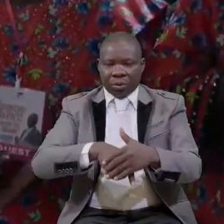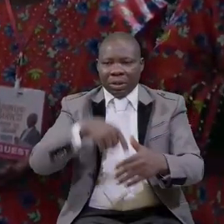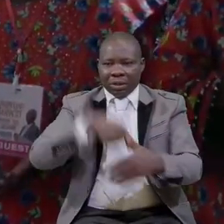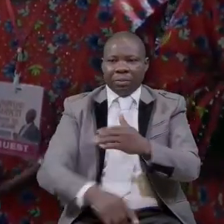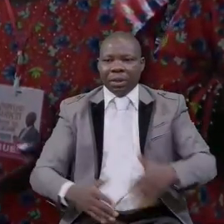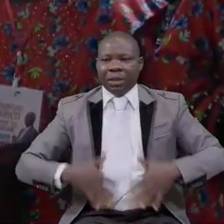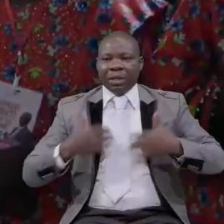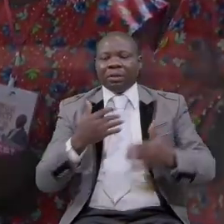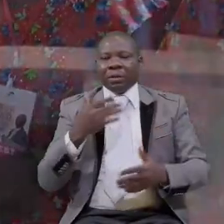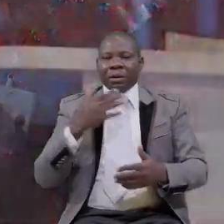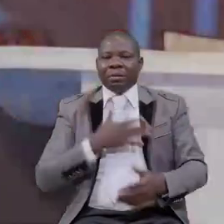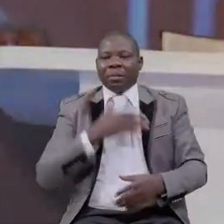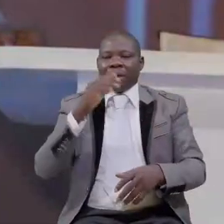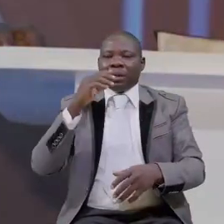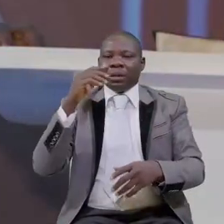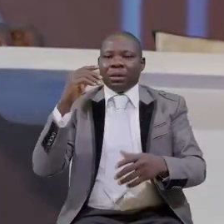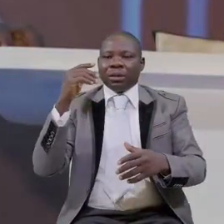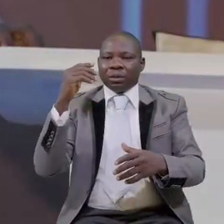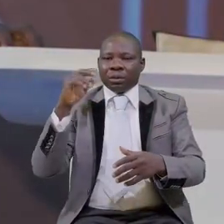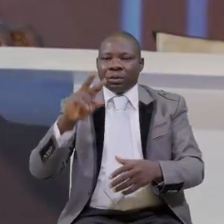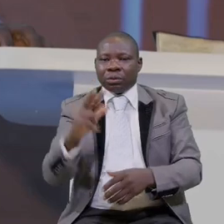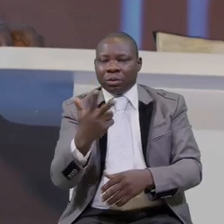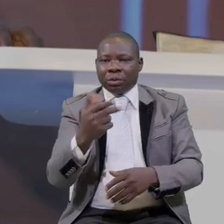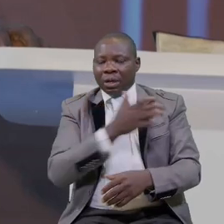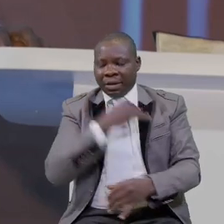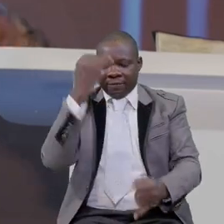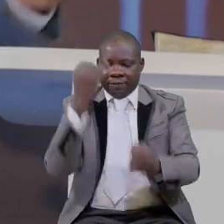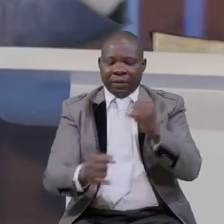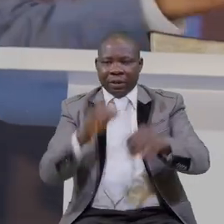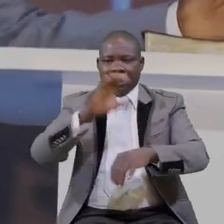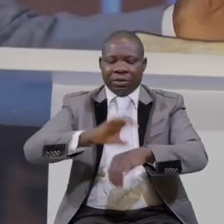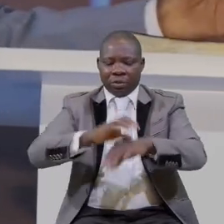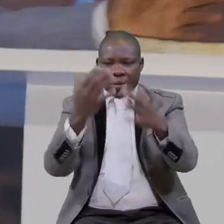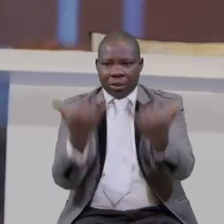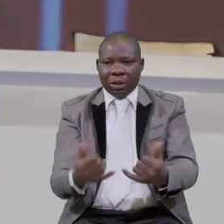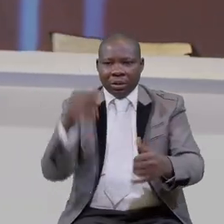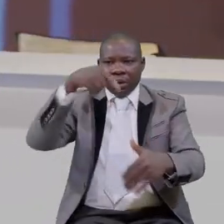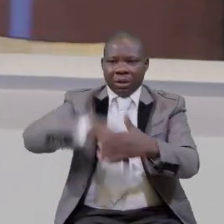Ma troisième et dernière église, vie profonde.